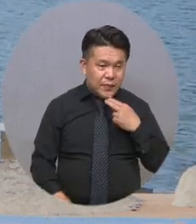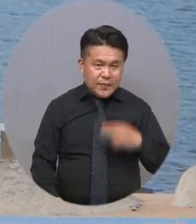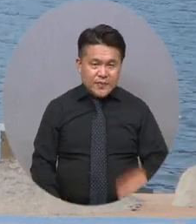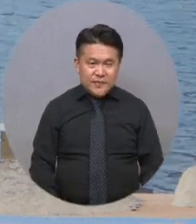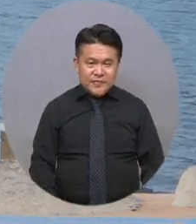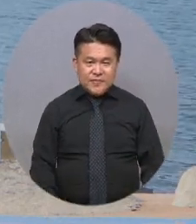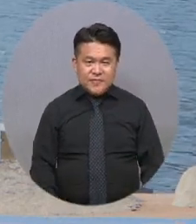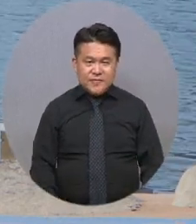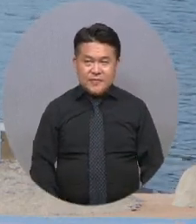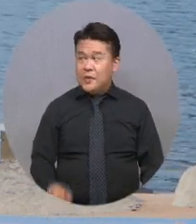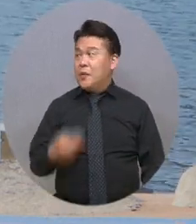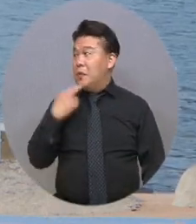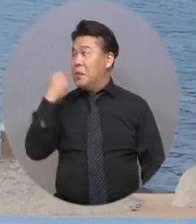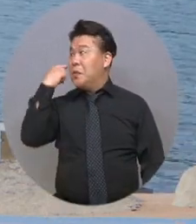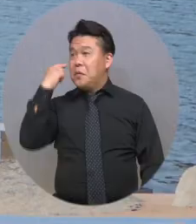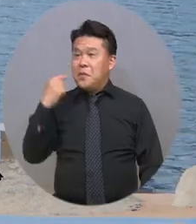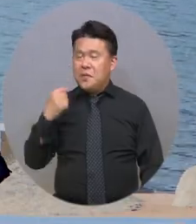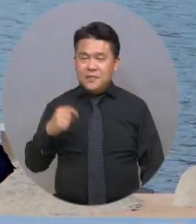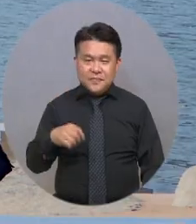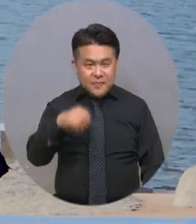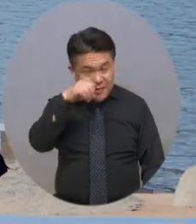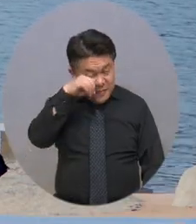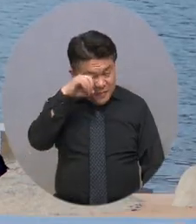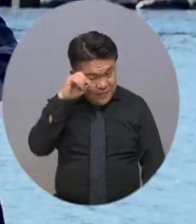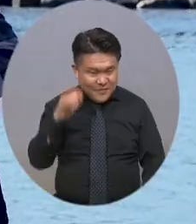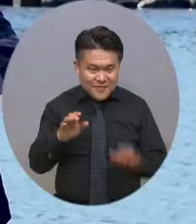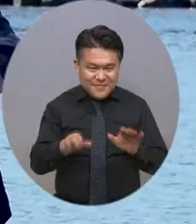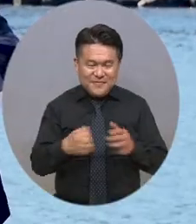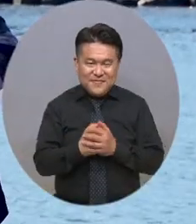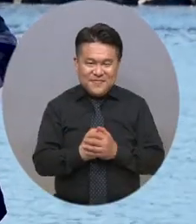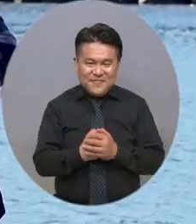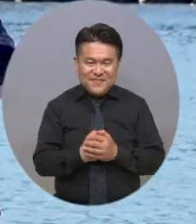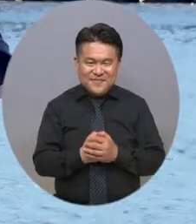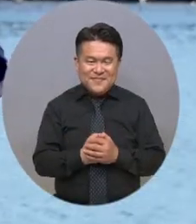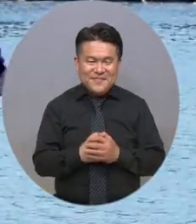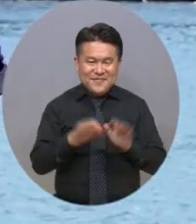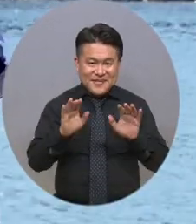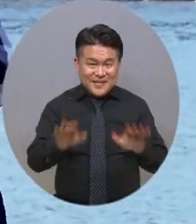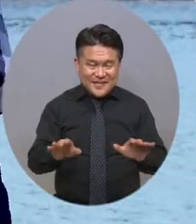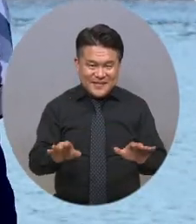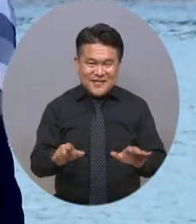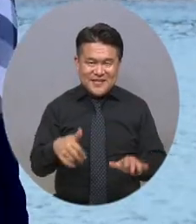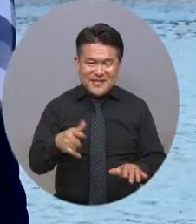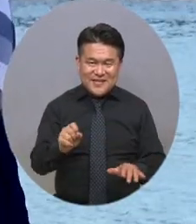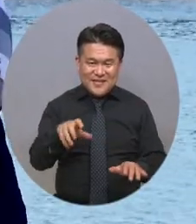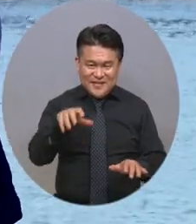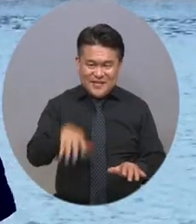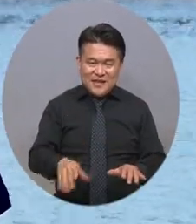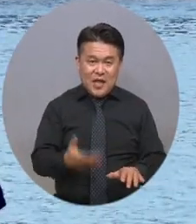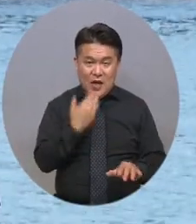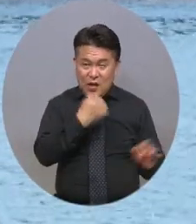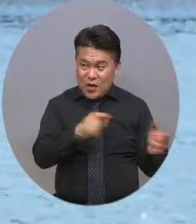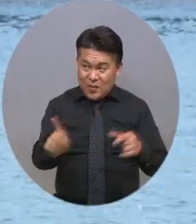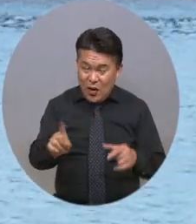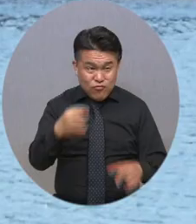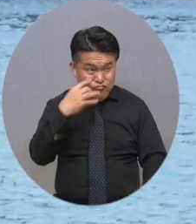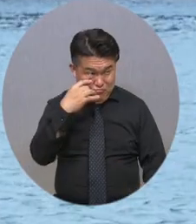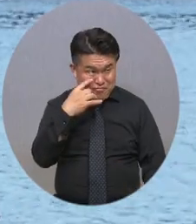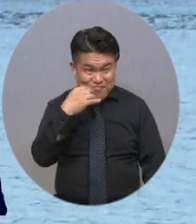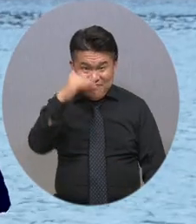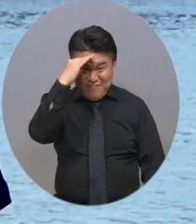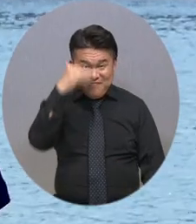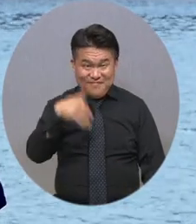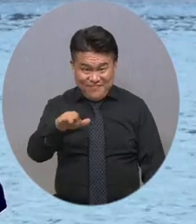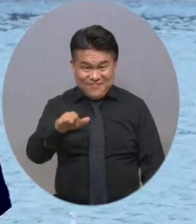나오냐? 분수! 그러면 우리 남도장터에서는 과연 장흥에 어떤 먹거리를 판매하고